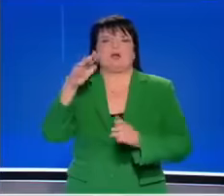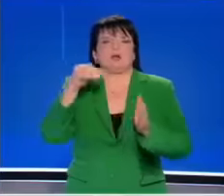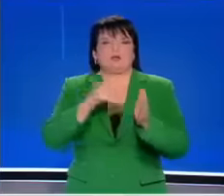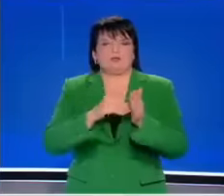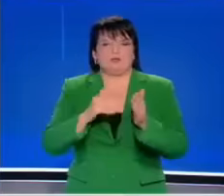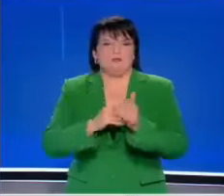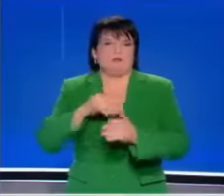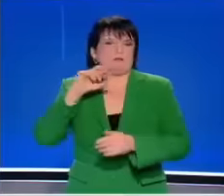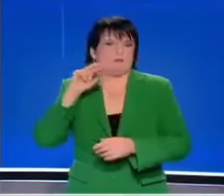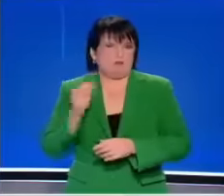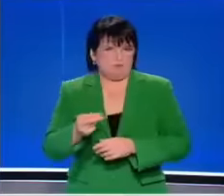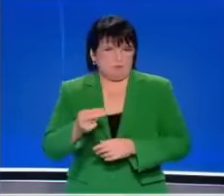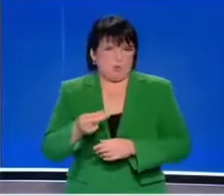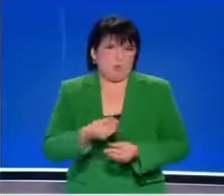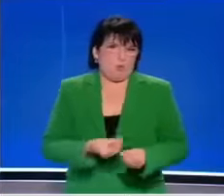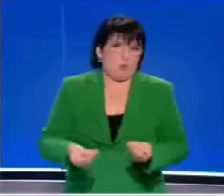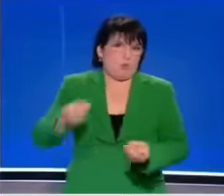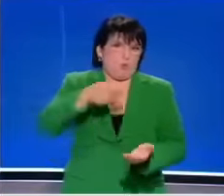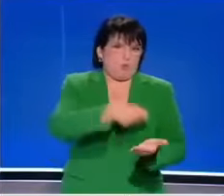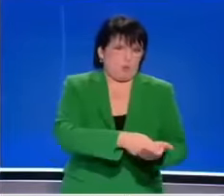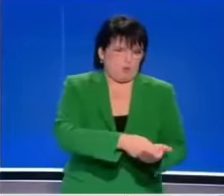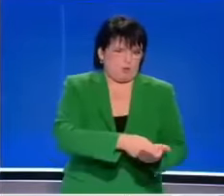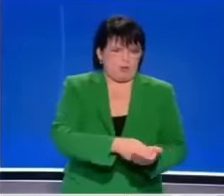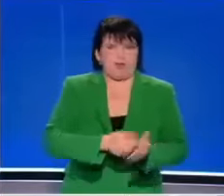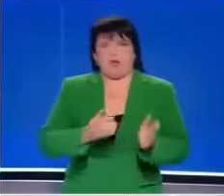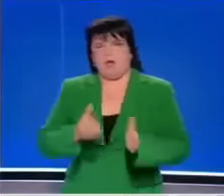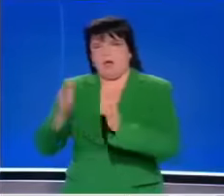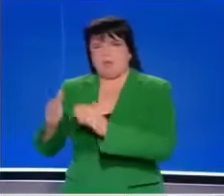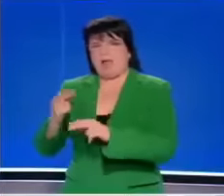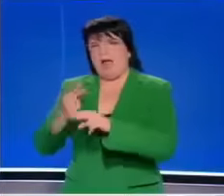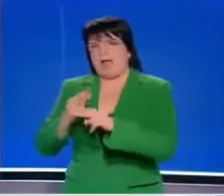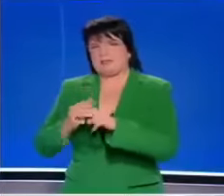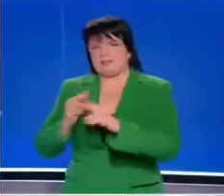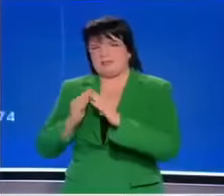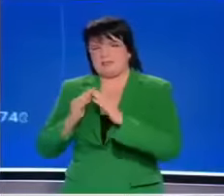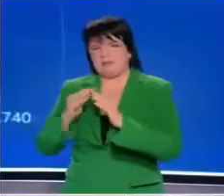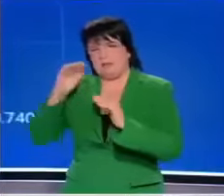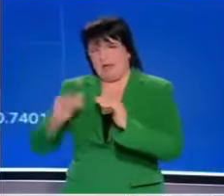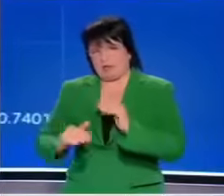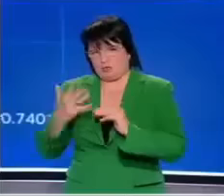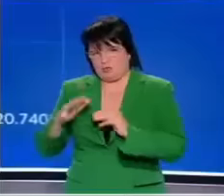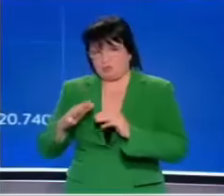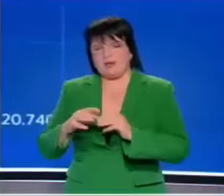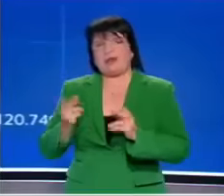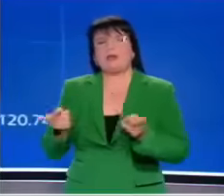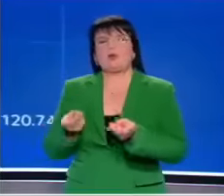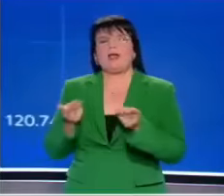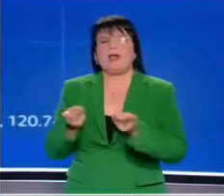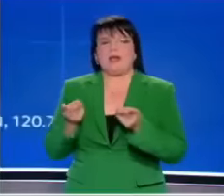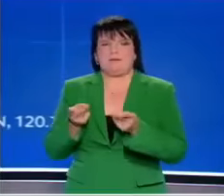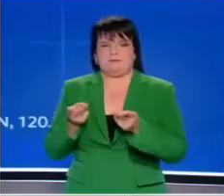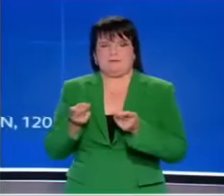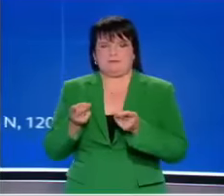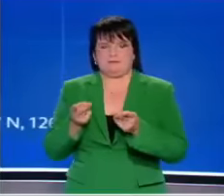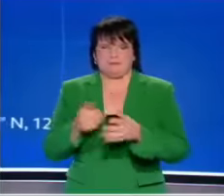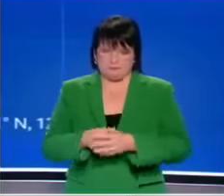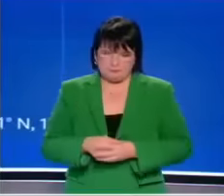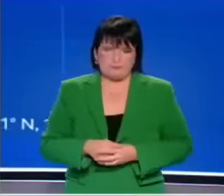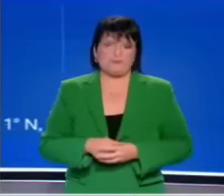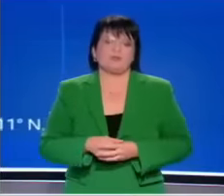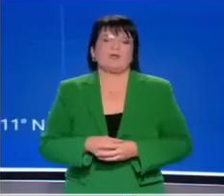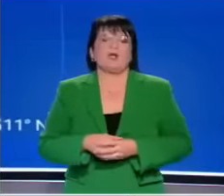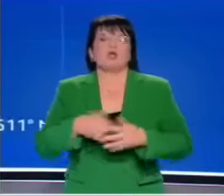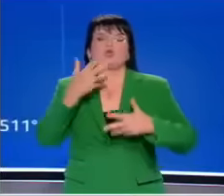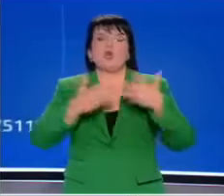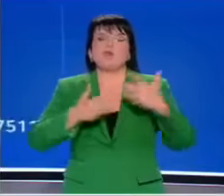500.000€ θα επιβαρυνθούν και όσοι έχουνε αξίες κάτω από 500.000€ θα έχουνε μια μεγάλη ελάφρυνση του ενφια και το γενικό